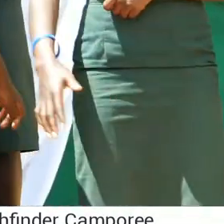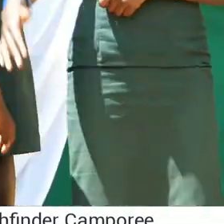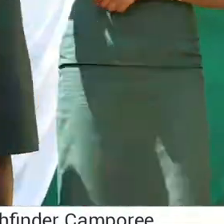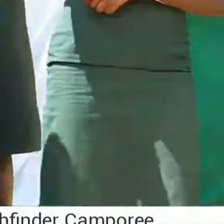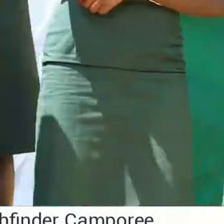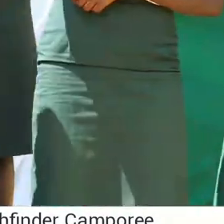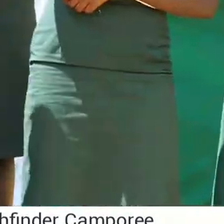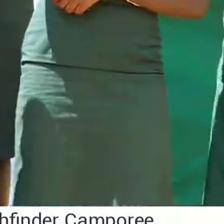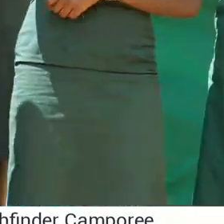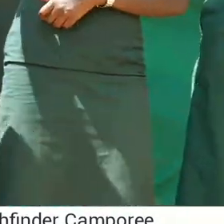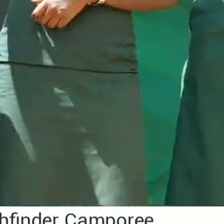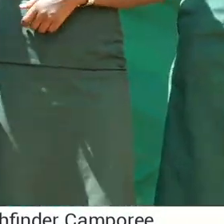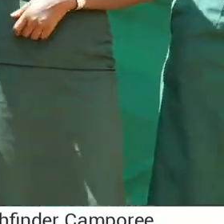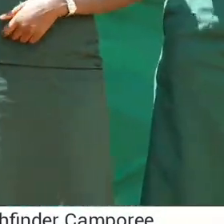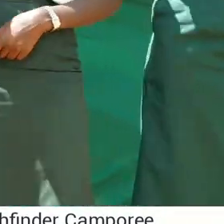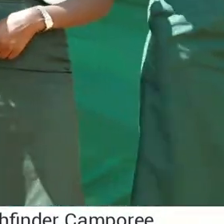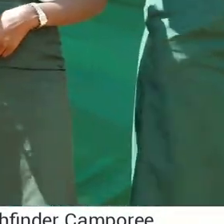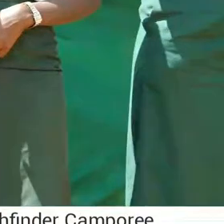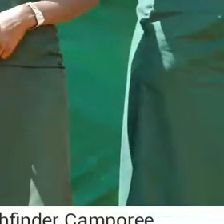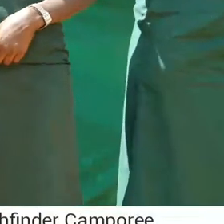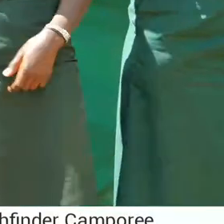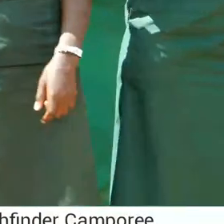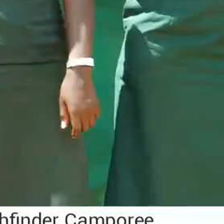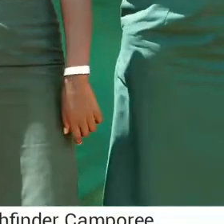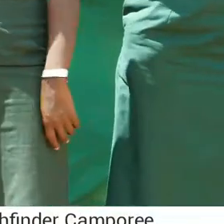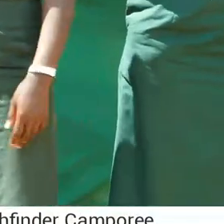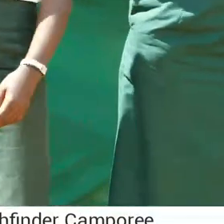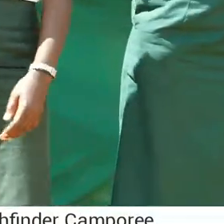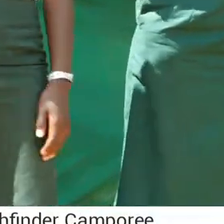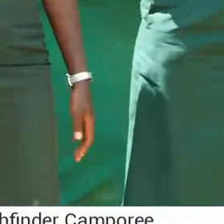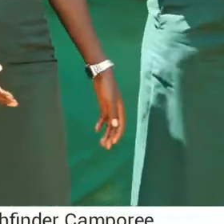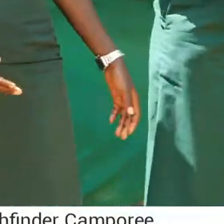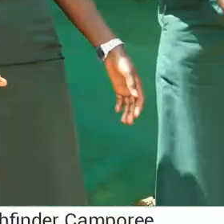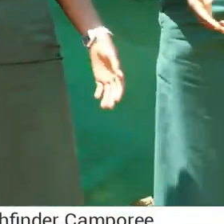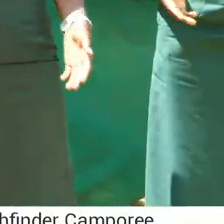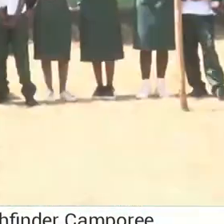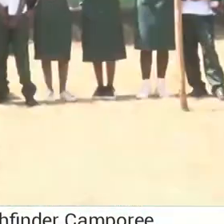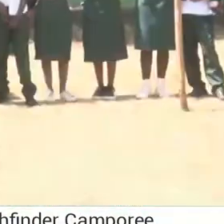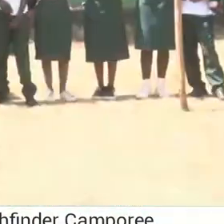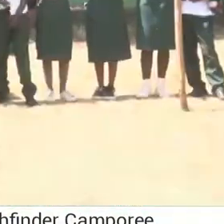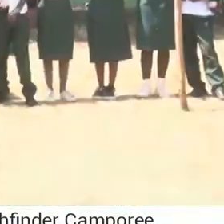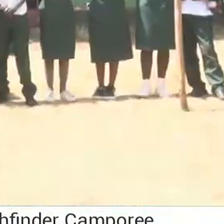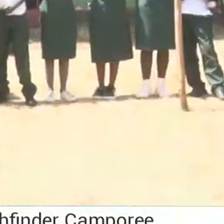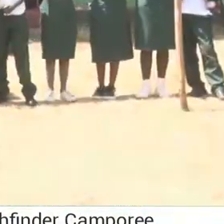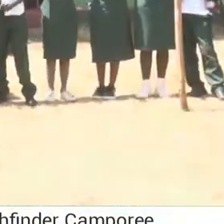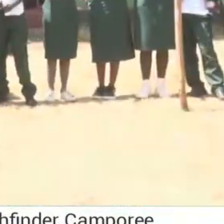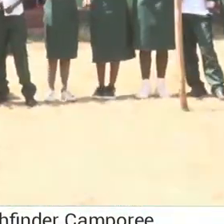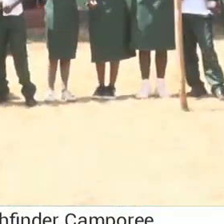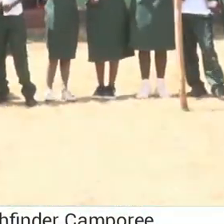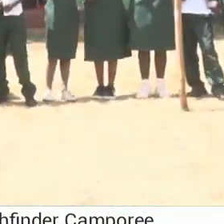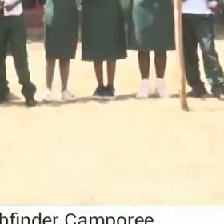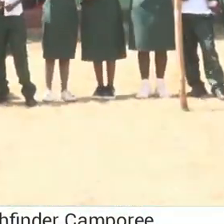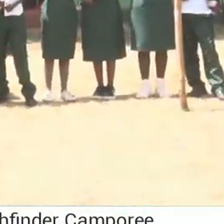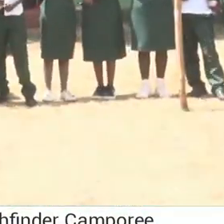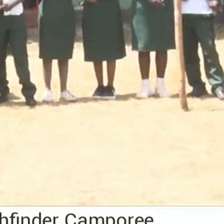shetani. Tumtazamie Yesu na hodha atufikishe nyumbani.